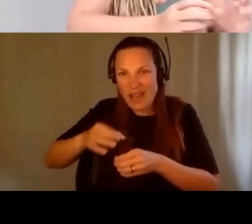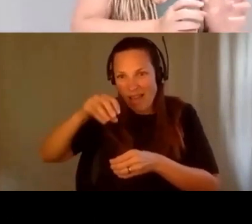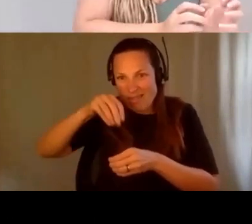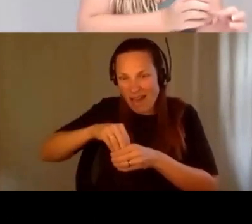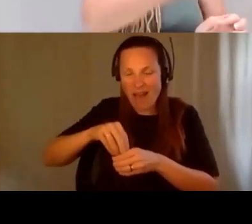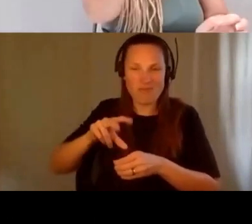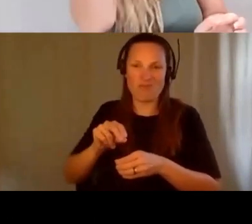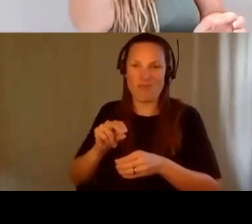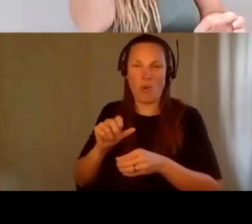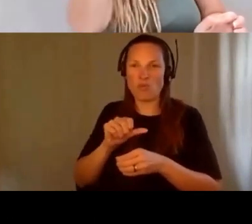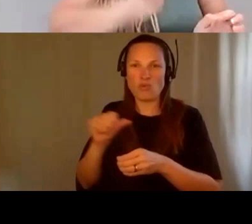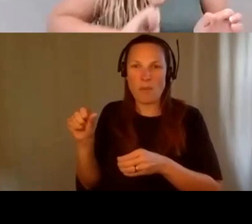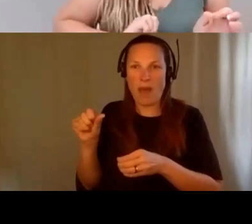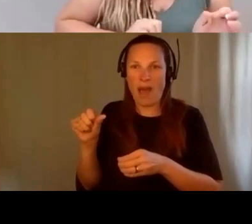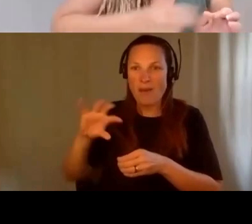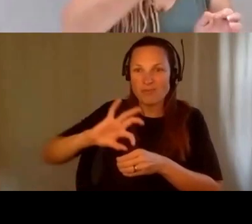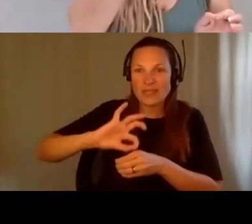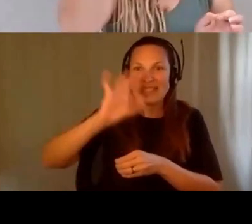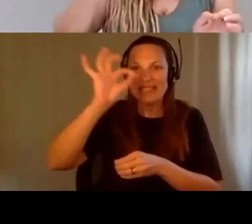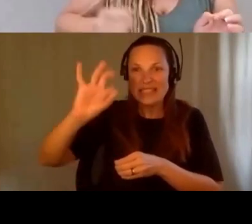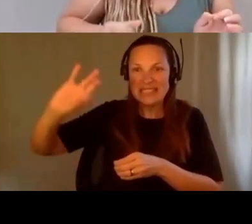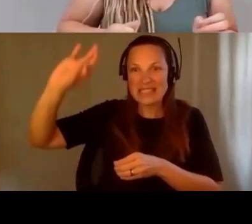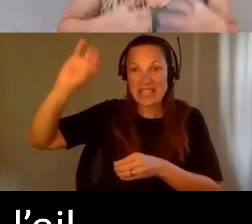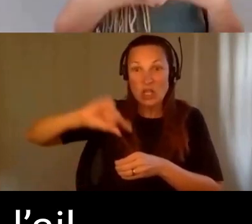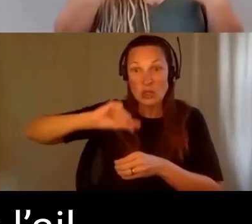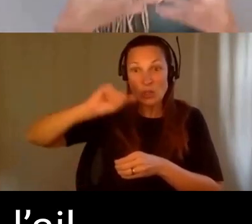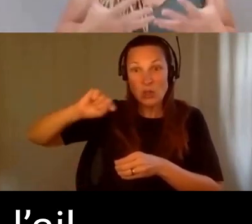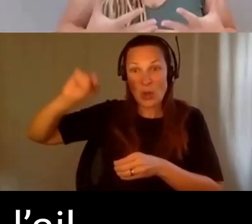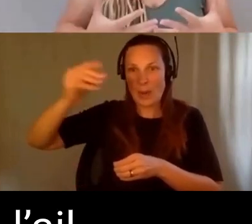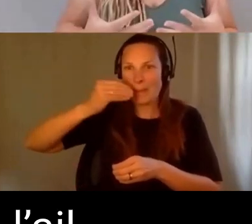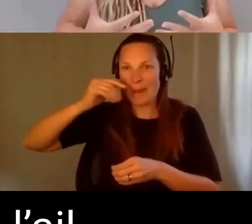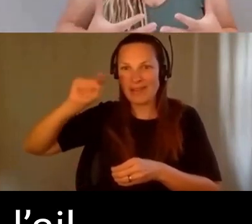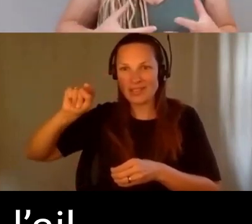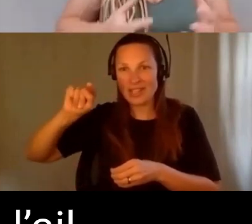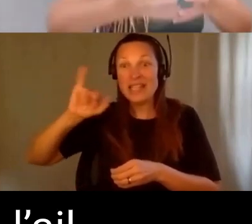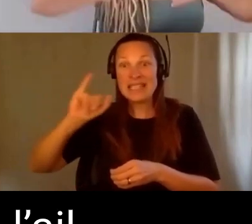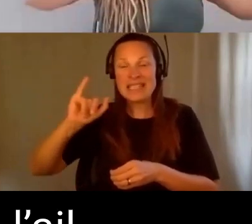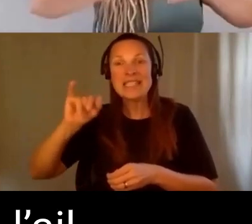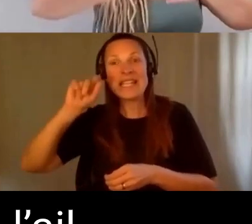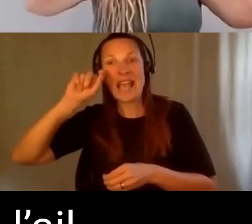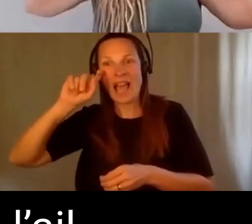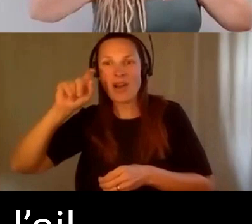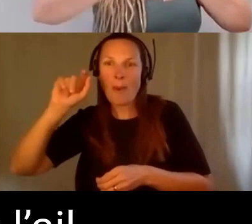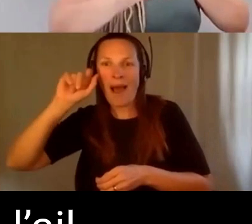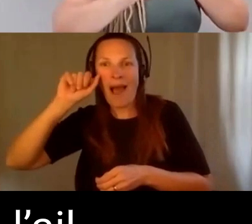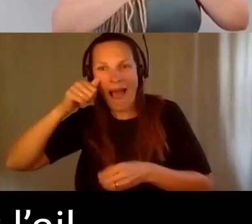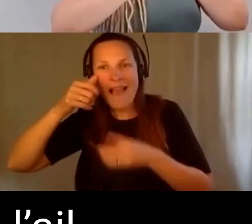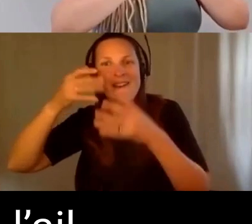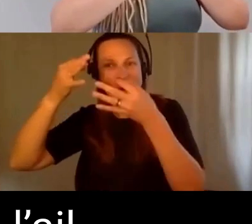Donc, on va avoir juste une tige, puis on mange l'extérieur. Mais si vous voulez faire pousser de l'ail puis avoir des gros